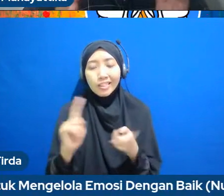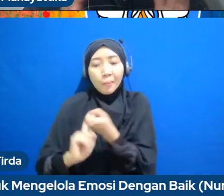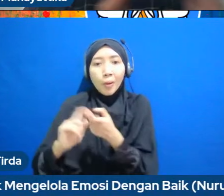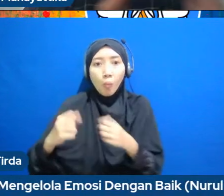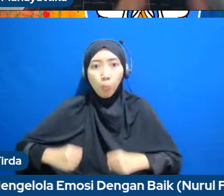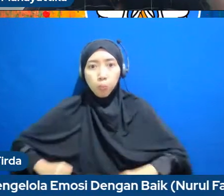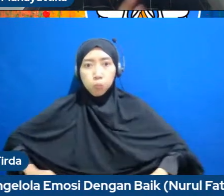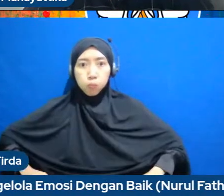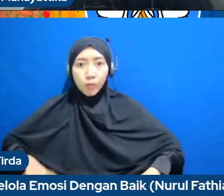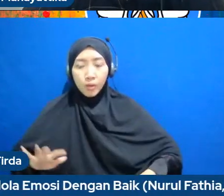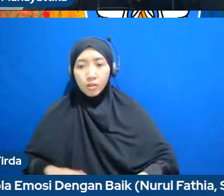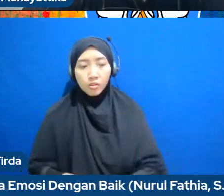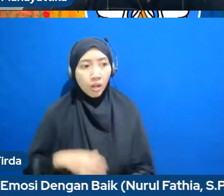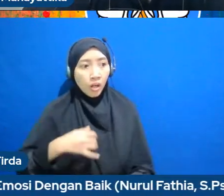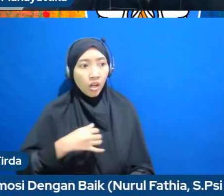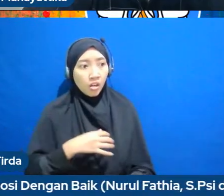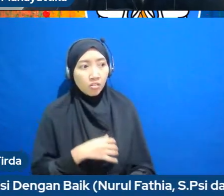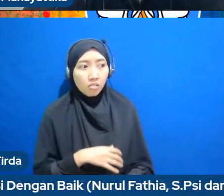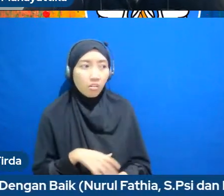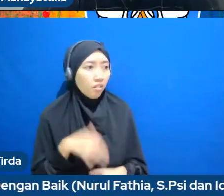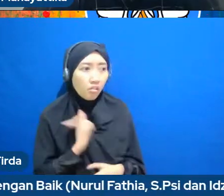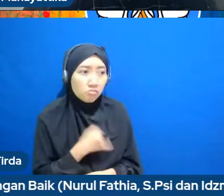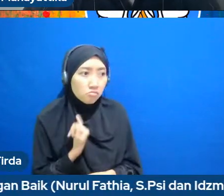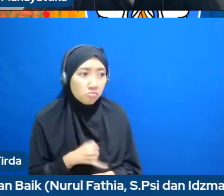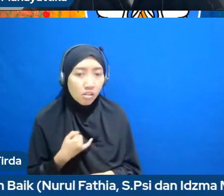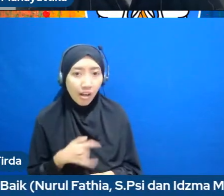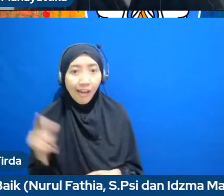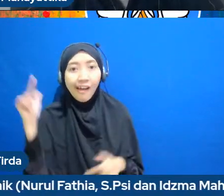kita perlu tahu tuh konteks itu kayak gimana.